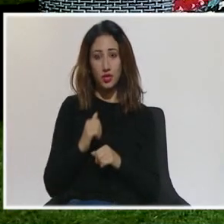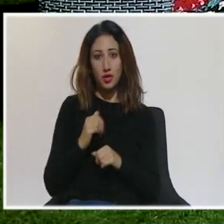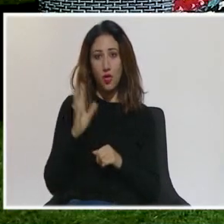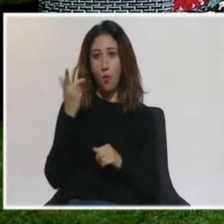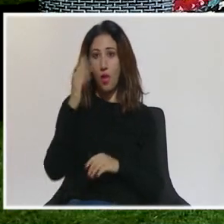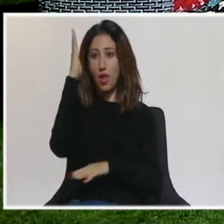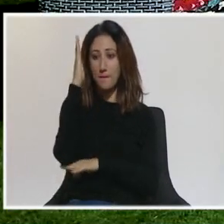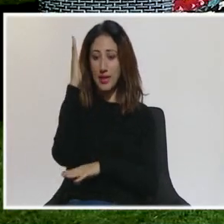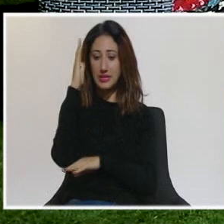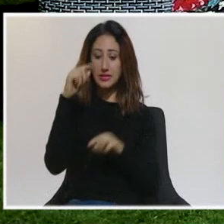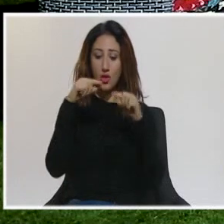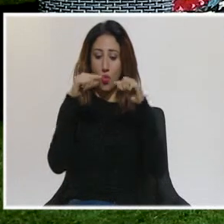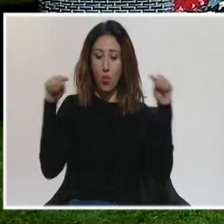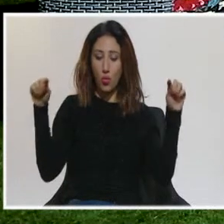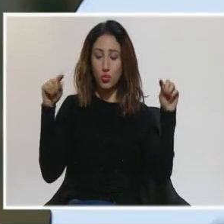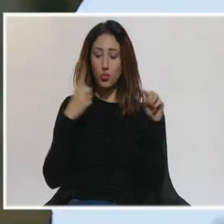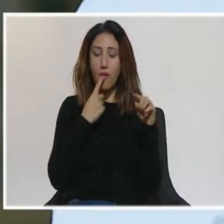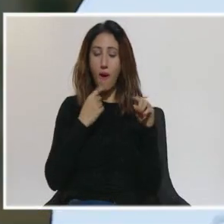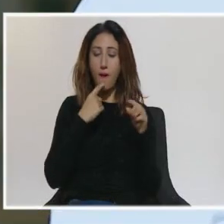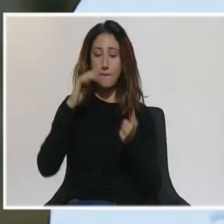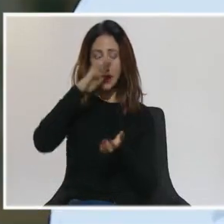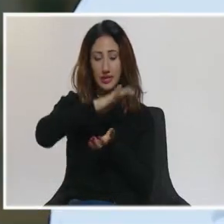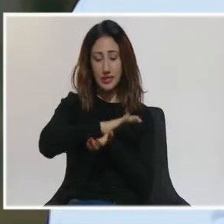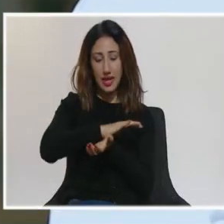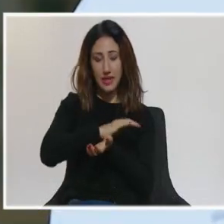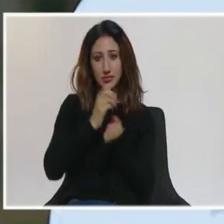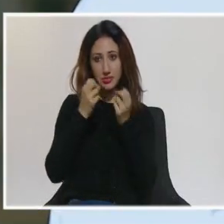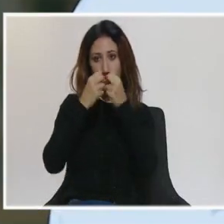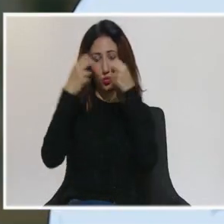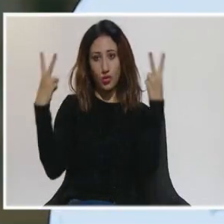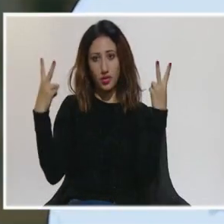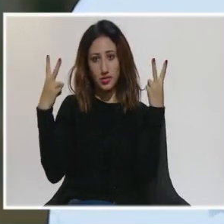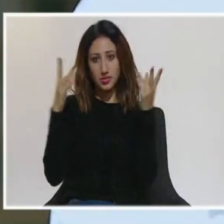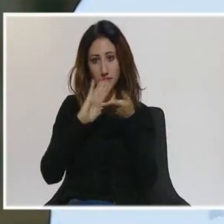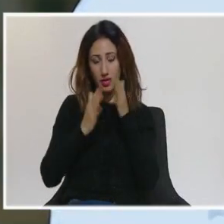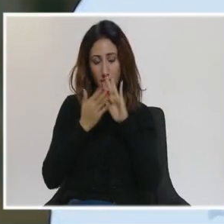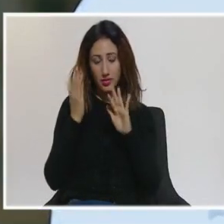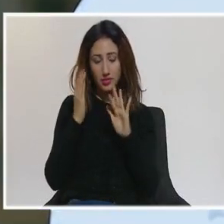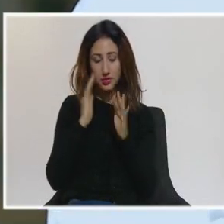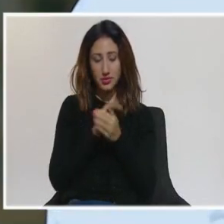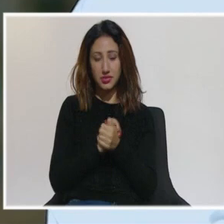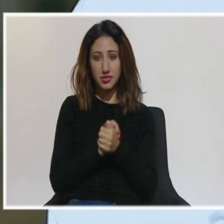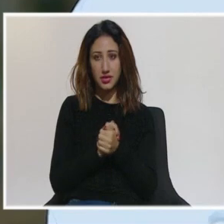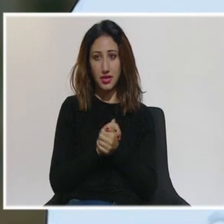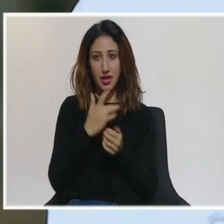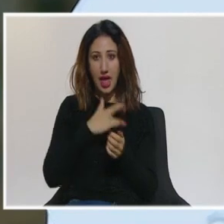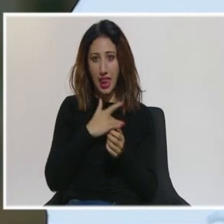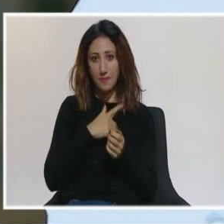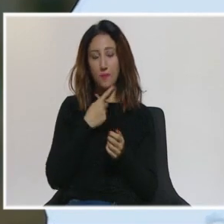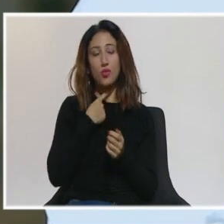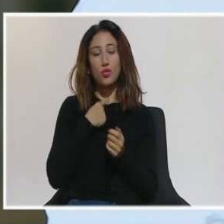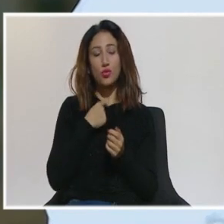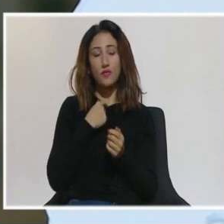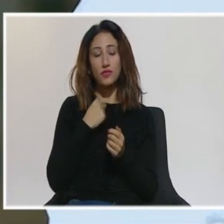على الخطوط الحمرا داس وانتهى وخلص خلاص. قلبي نفسه في